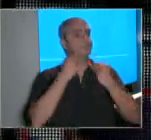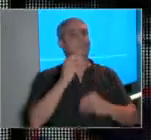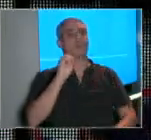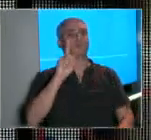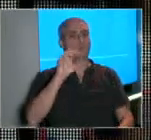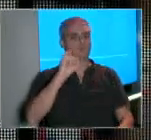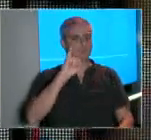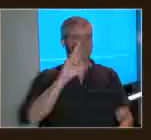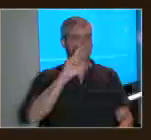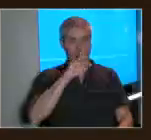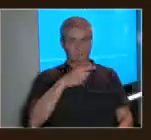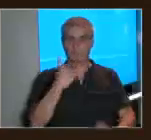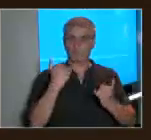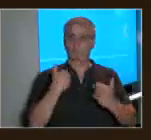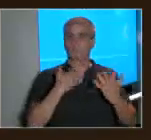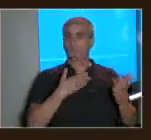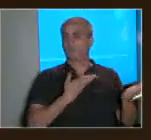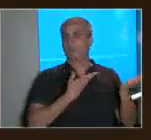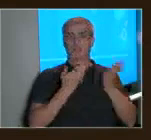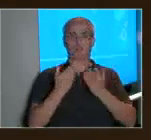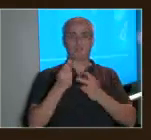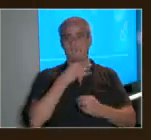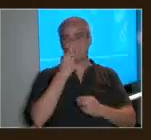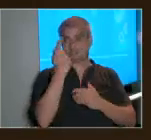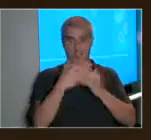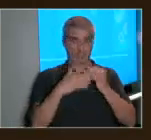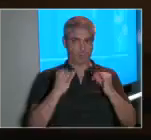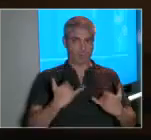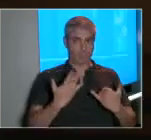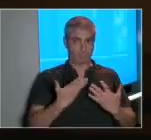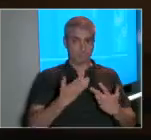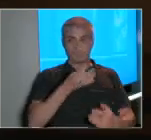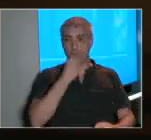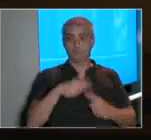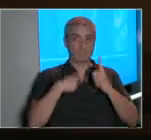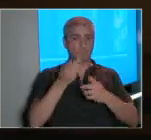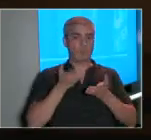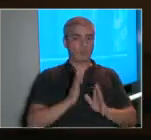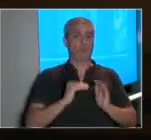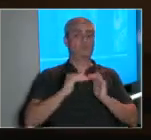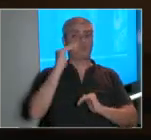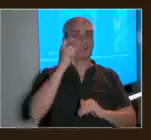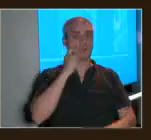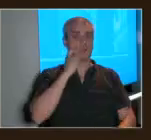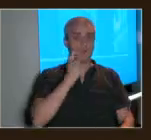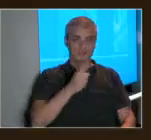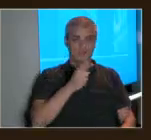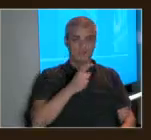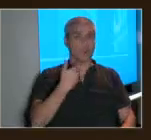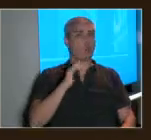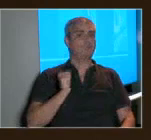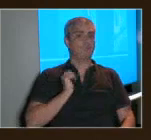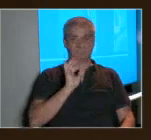למוסי רז. וכעת אני רוצה להציג בפניכם את המרצה האחרון שלנו. המרצה הבא נולד וגדל ברמת גן. את רוב